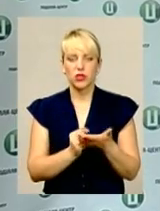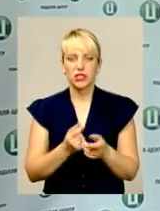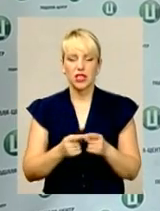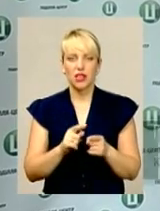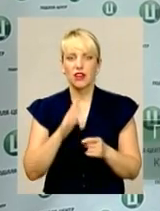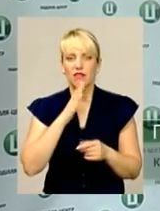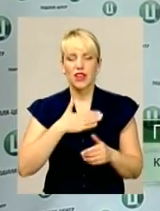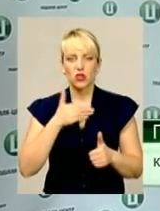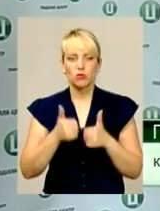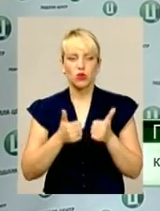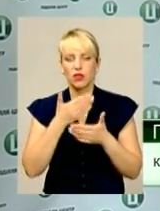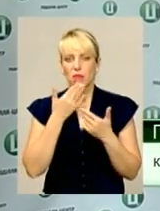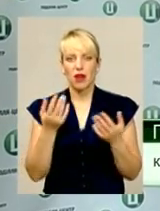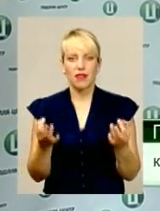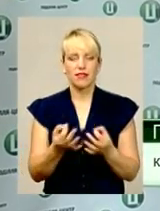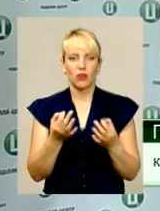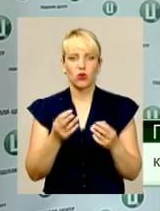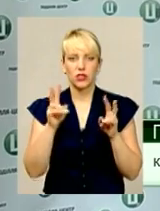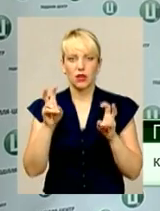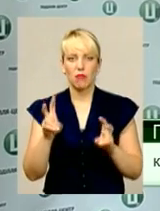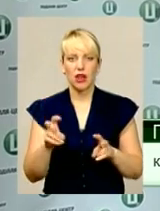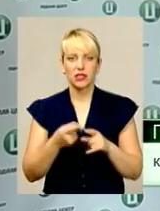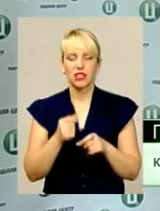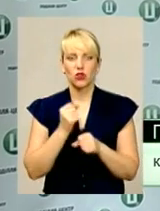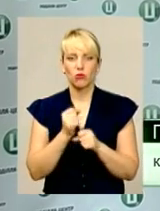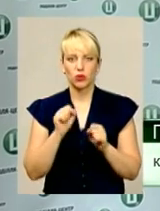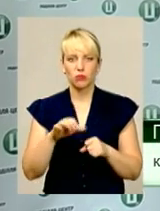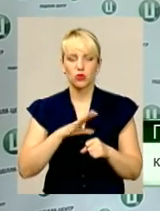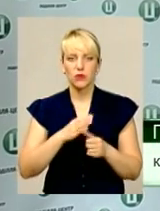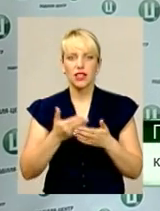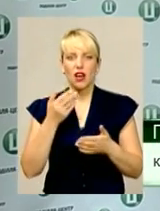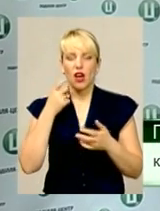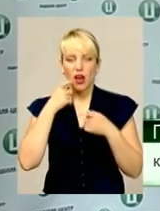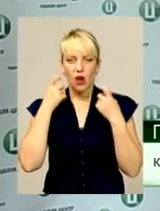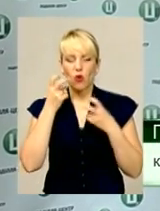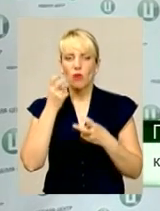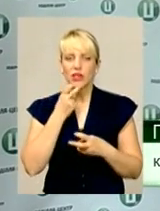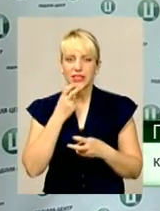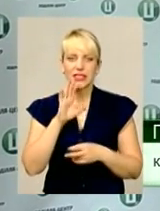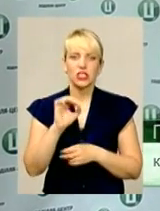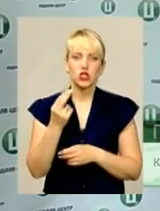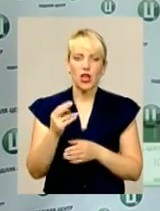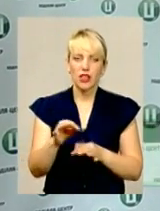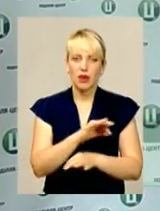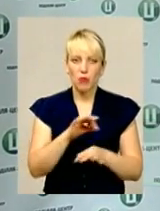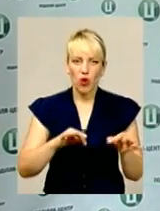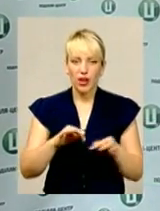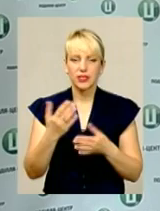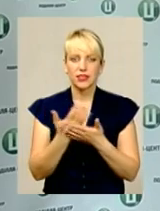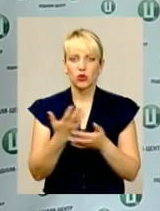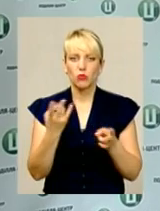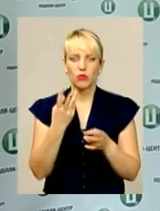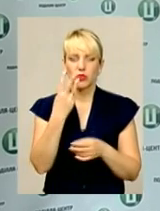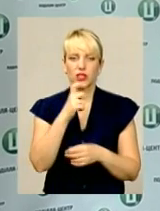наголошую, немає жодної тематики. Роботи можуть бути від комедійних до соціальних якихось проєктів. Стрічка повинна бути не більше трьох